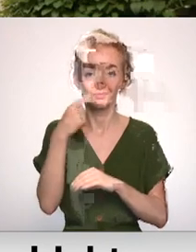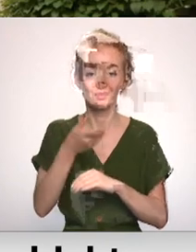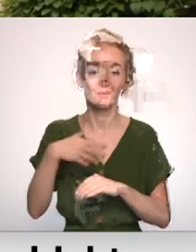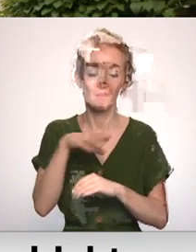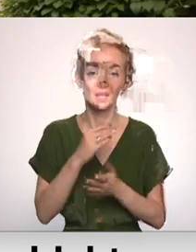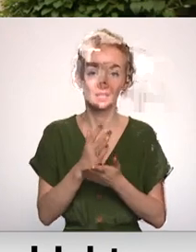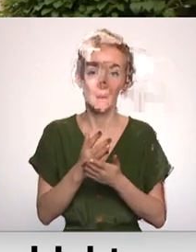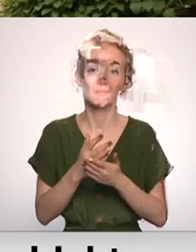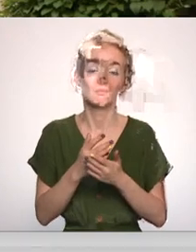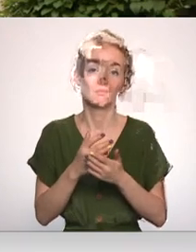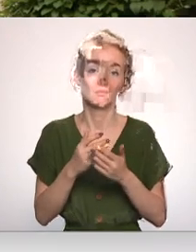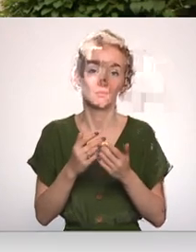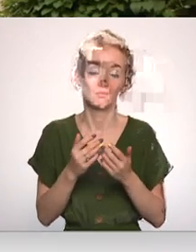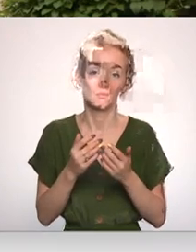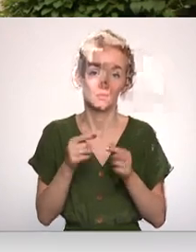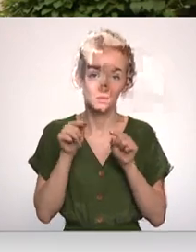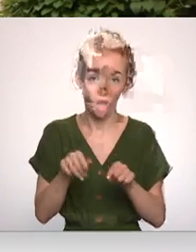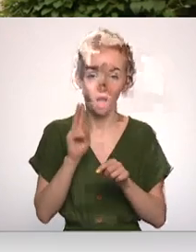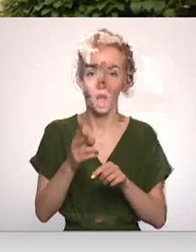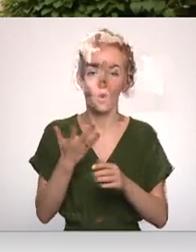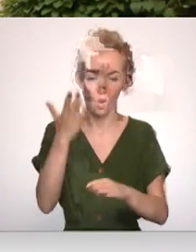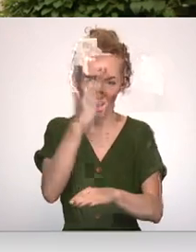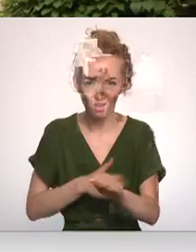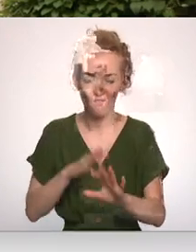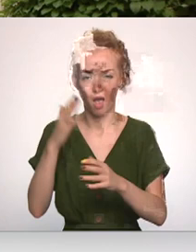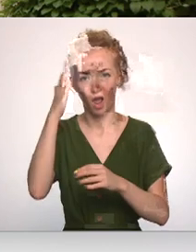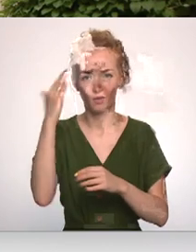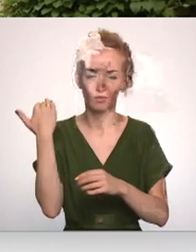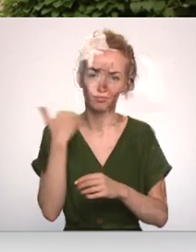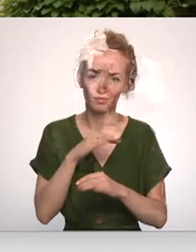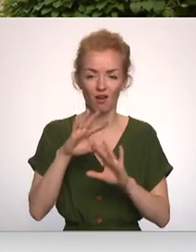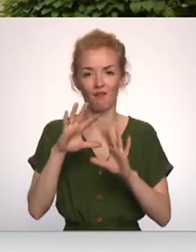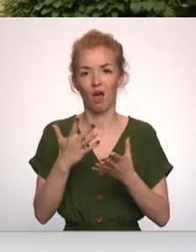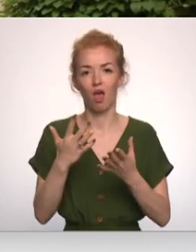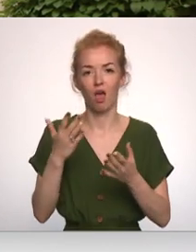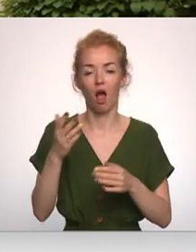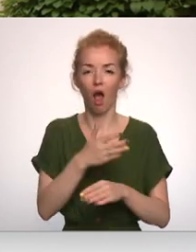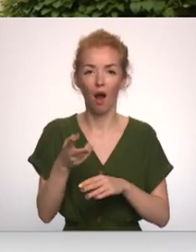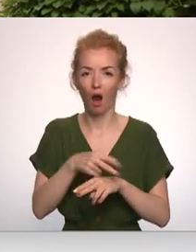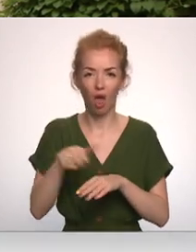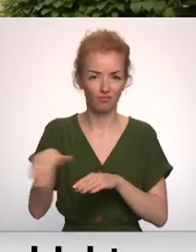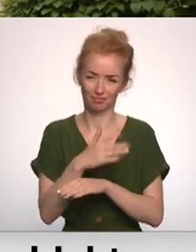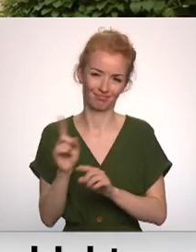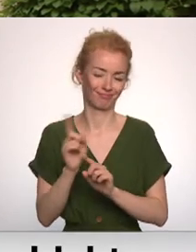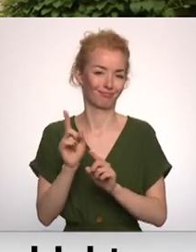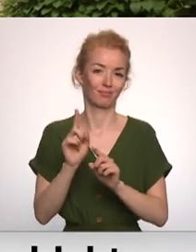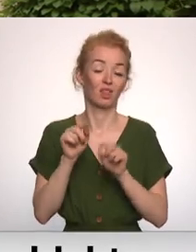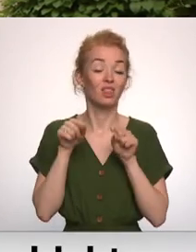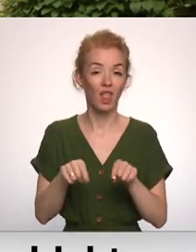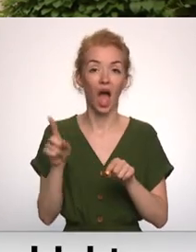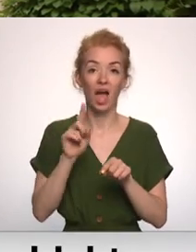civilizācijas pakāpē, ka nosist galvu, roku vai nokamt kāju, vai es nav mūsu princips, ja? Jo šī